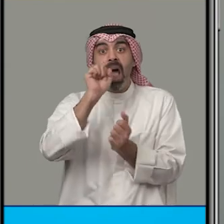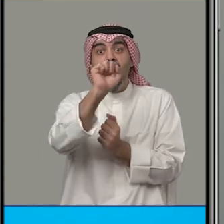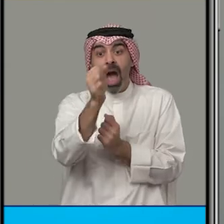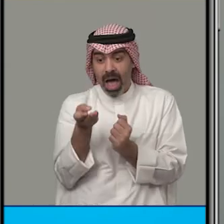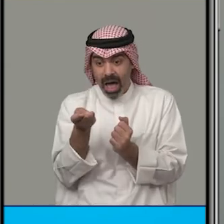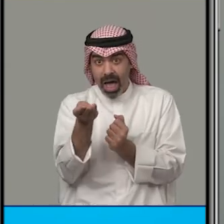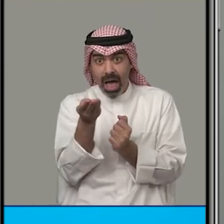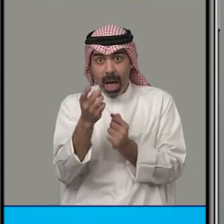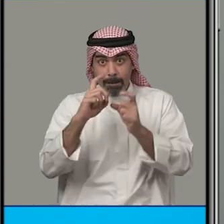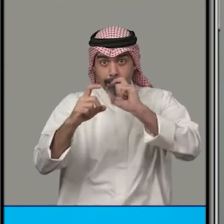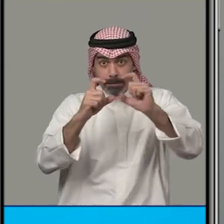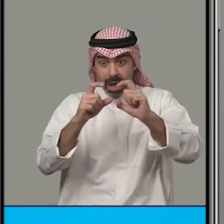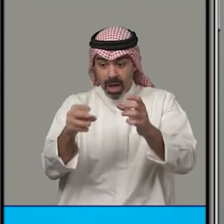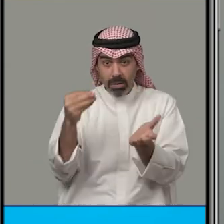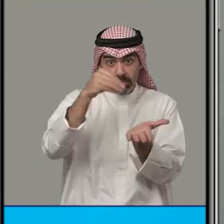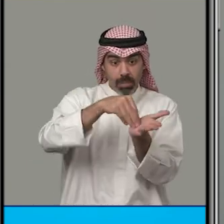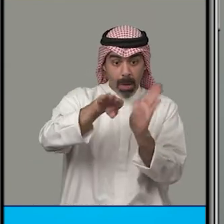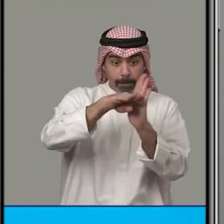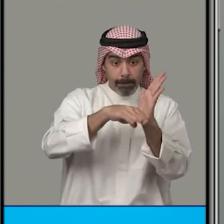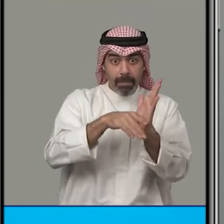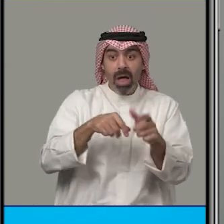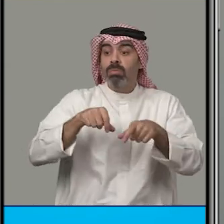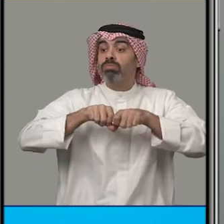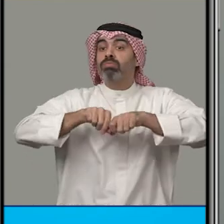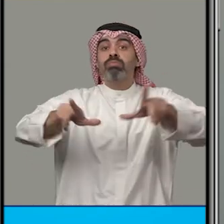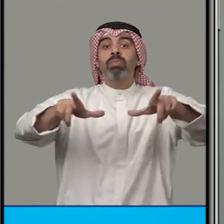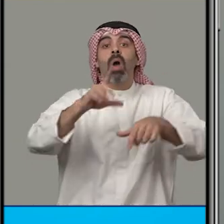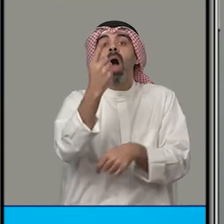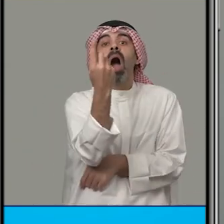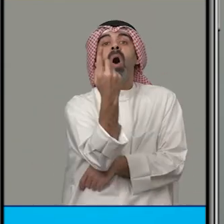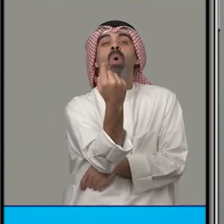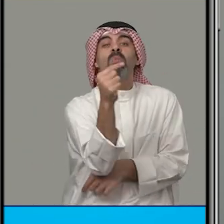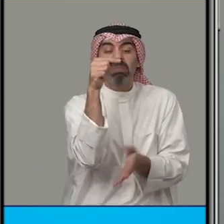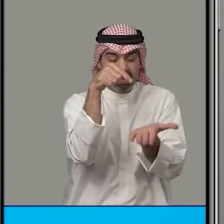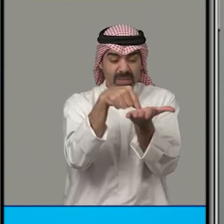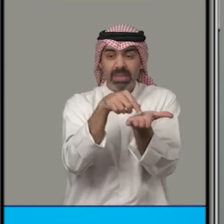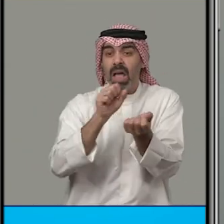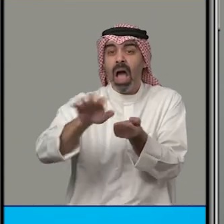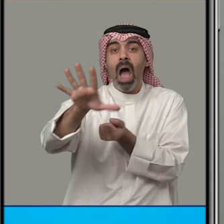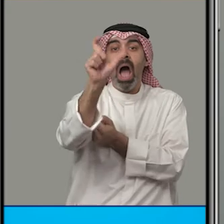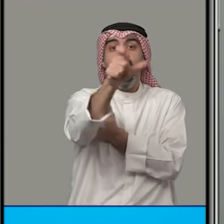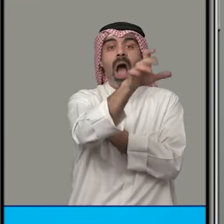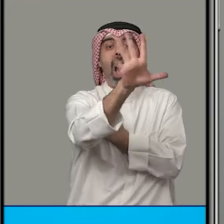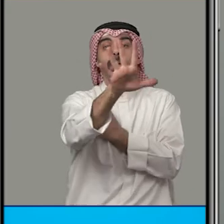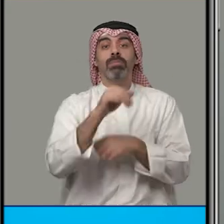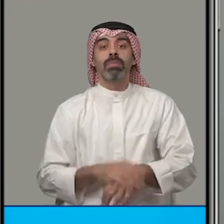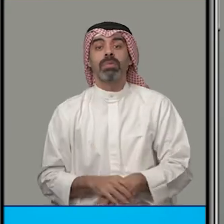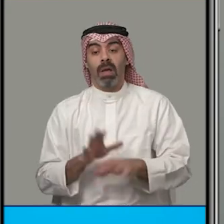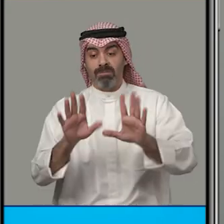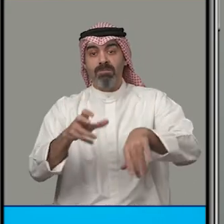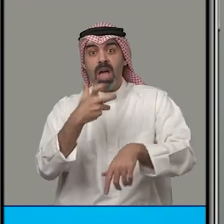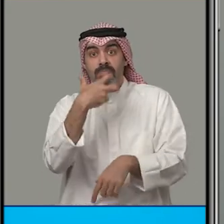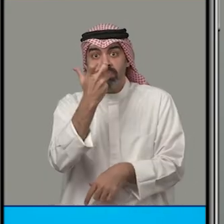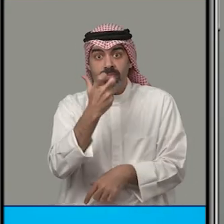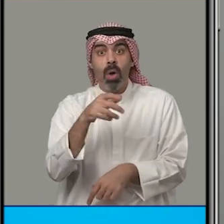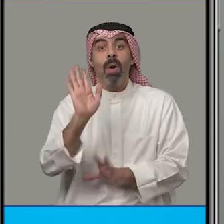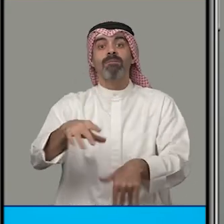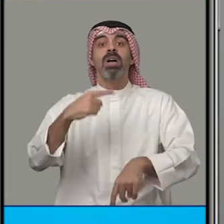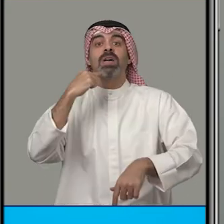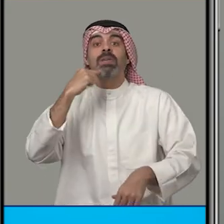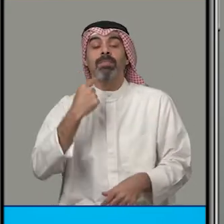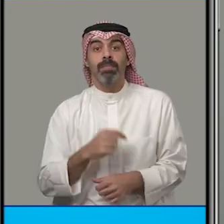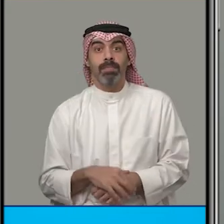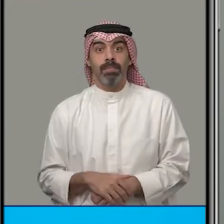بطاقة الصرف الآلي داخل برنامج علشان تحول حق 5 أشخاص بضغطة زر. التطبيق موجود على